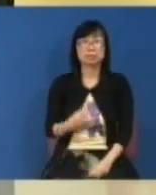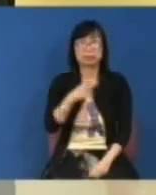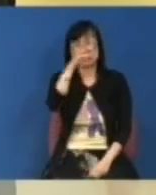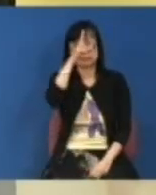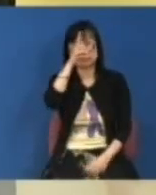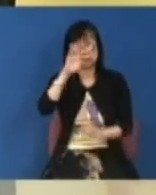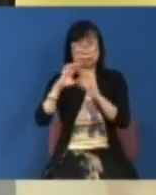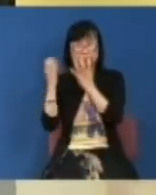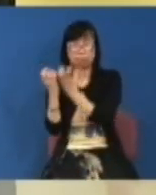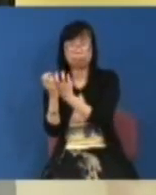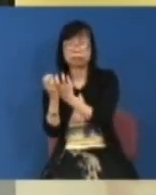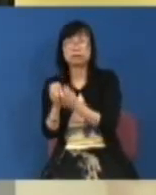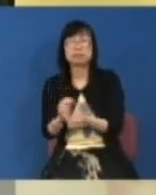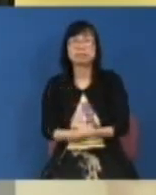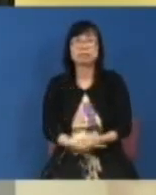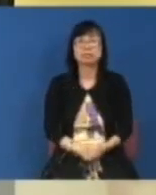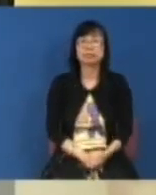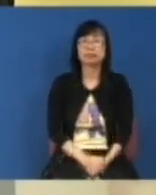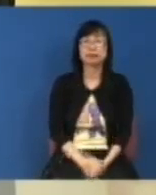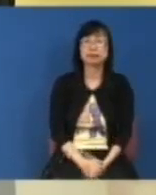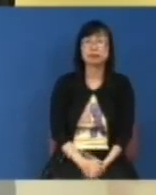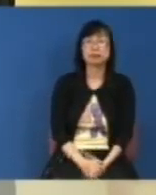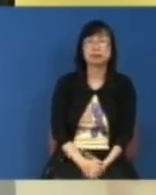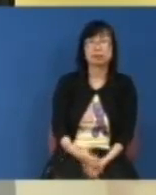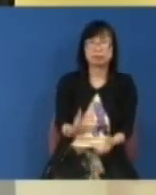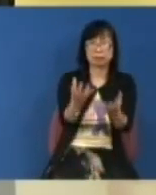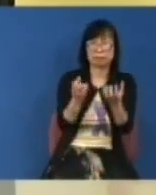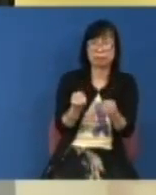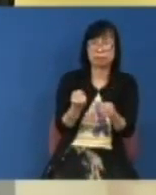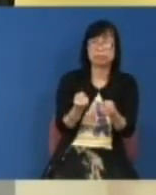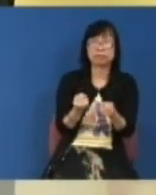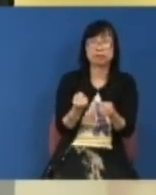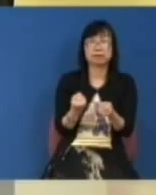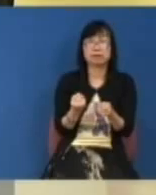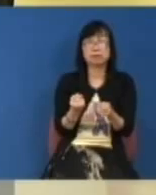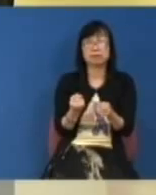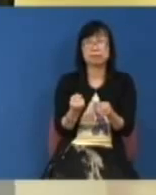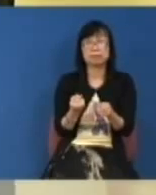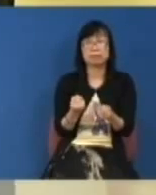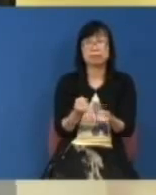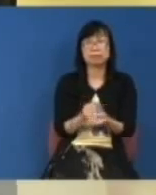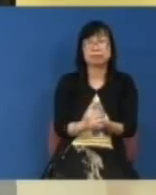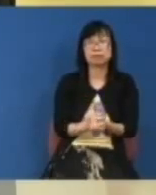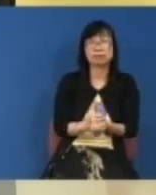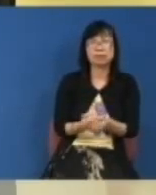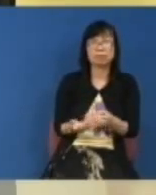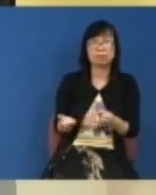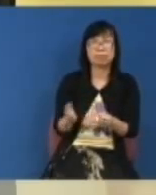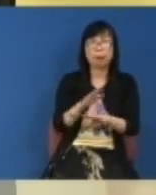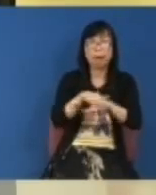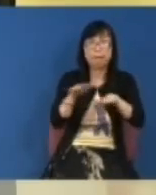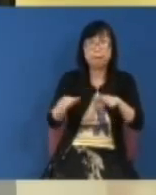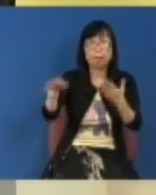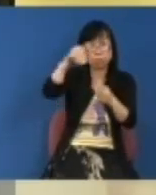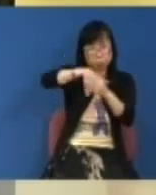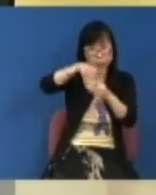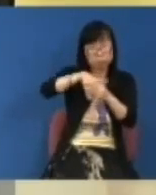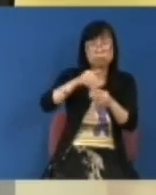愛我重的問題，無論是在爭取一個所謂普選的政制、民主的政制，以至